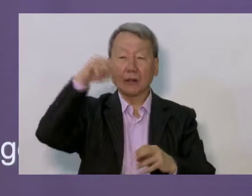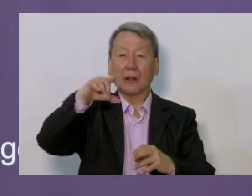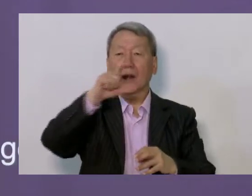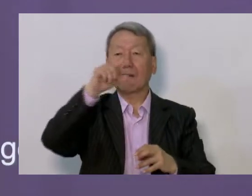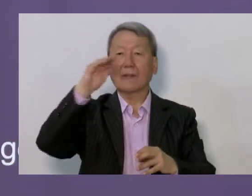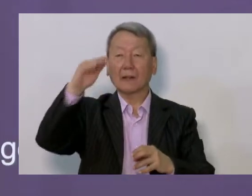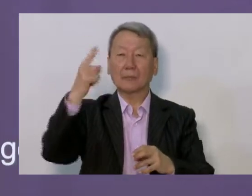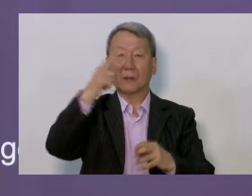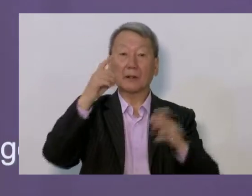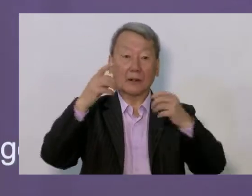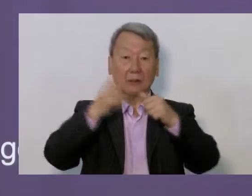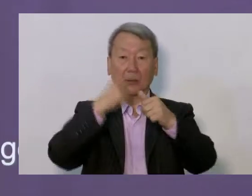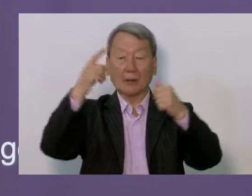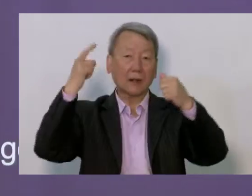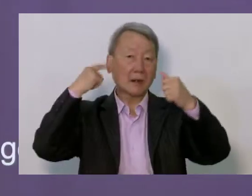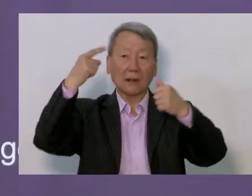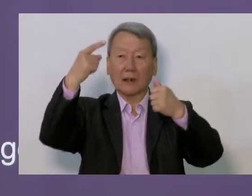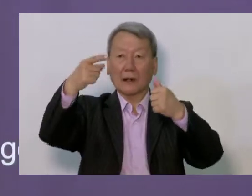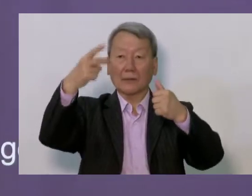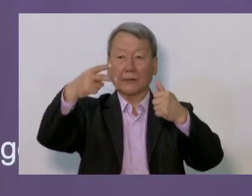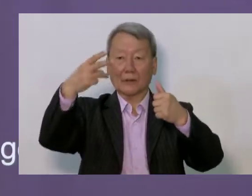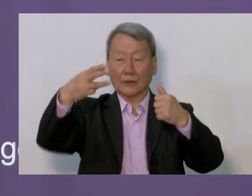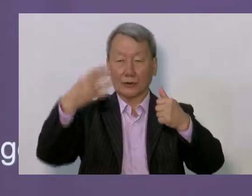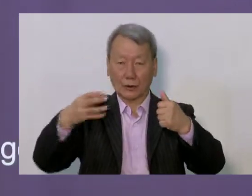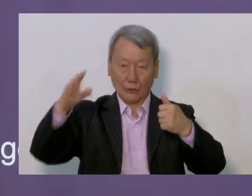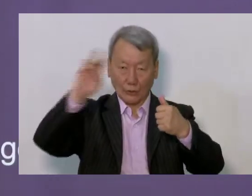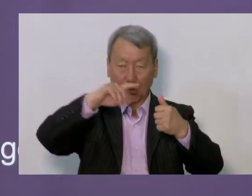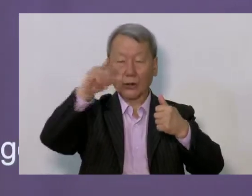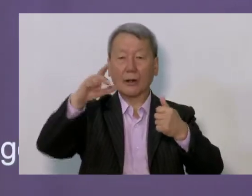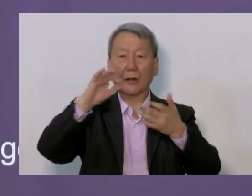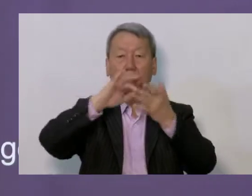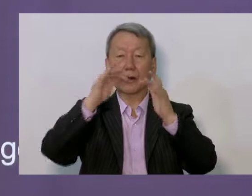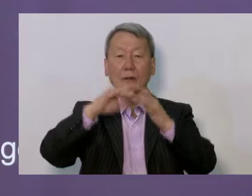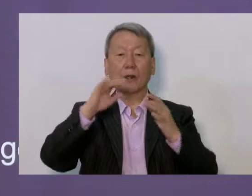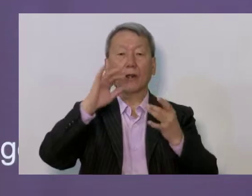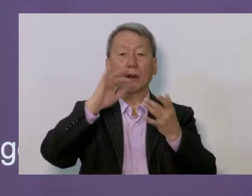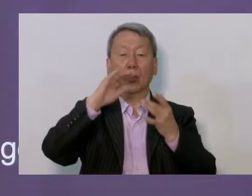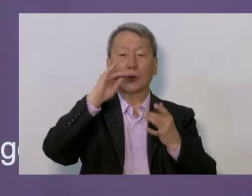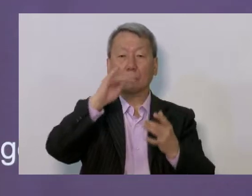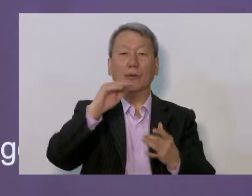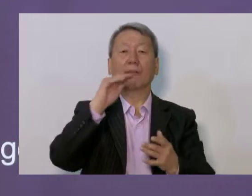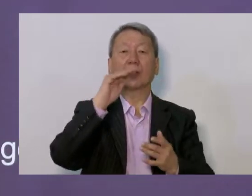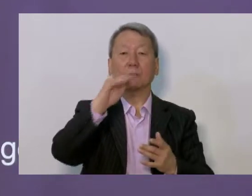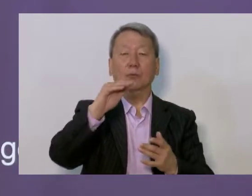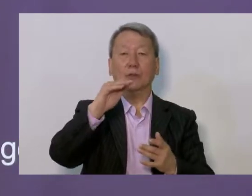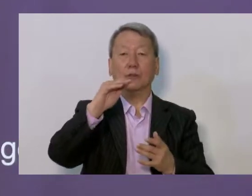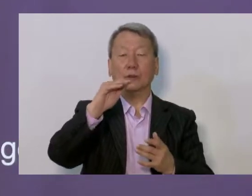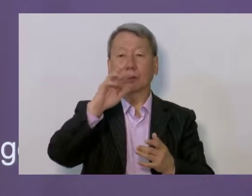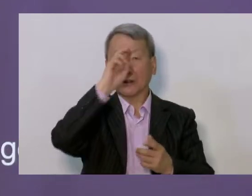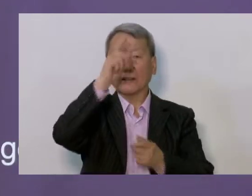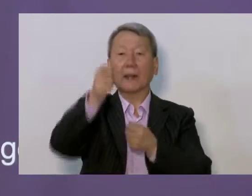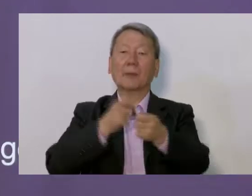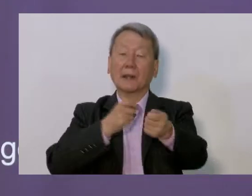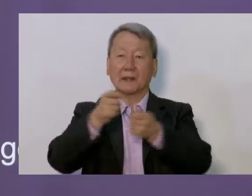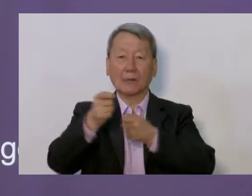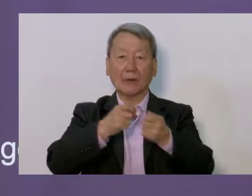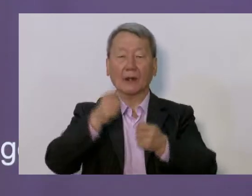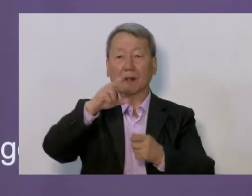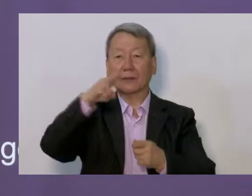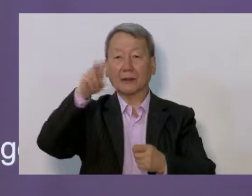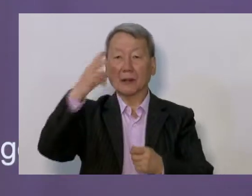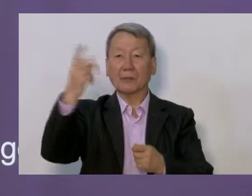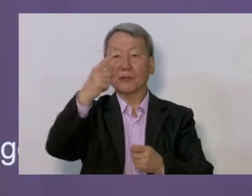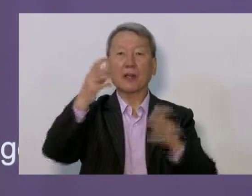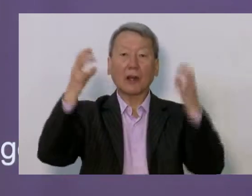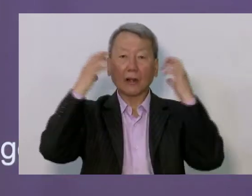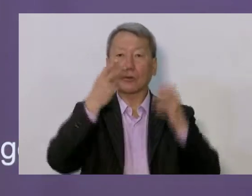ЛФМ, 1-чи радио, Кыргыз радиосу, Марал ФМ радиолорунан, ЛТРдин YouTube каналынан жана Facebook'тан Кыргыз өкмөтү, социальное правительство, МТРК, ЛТР